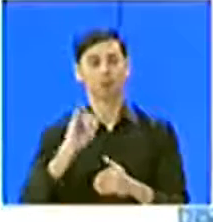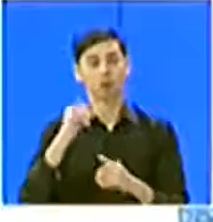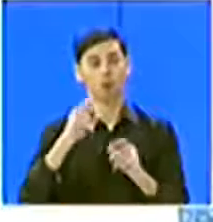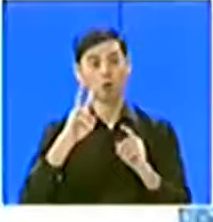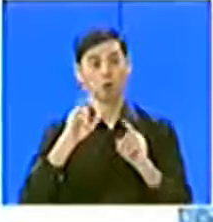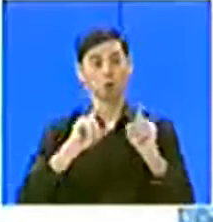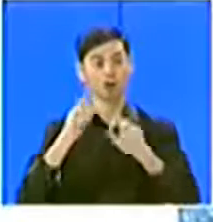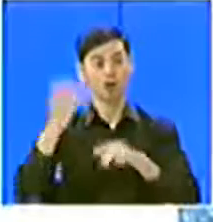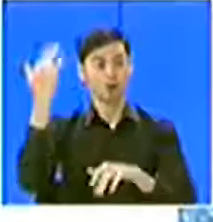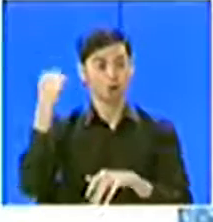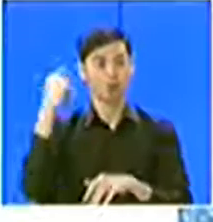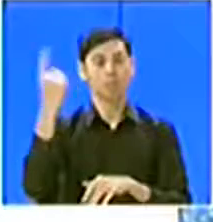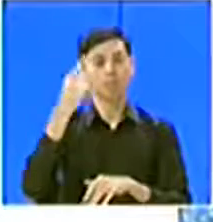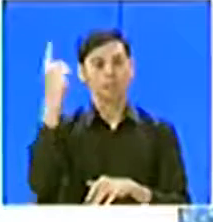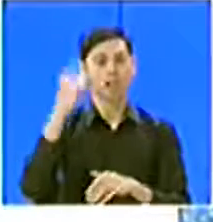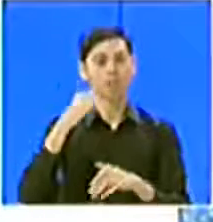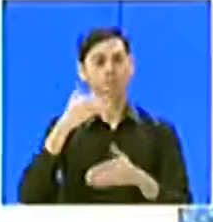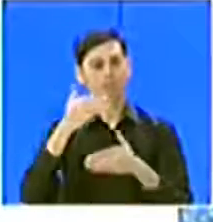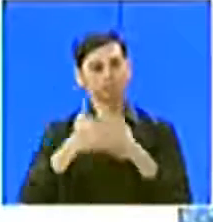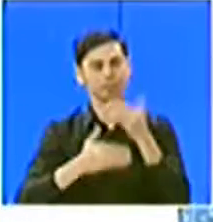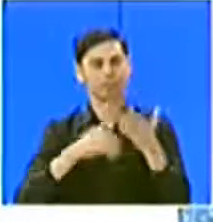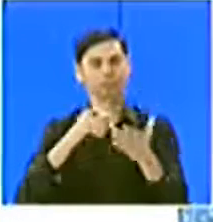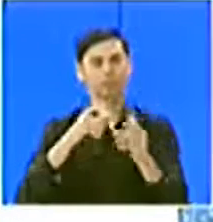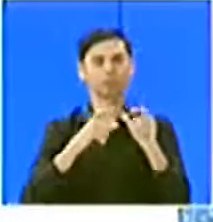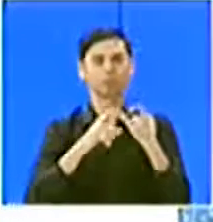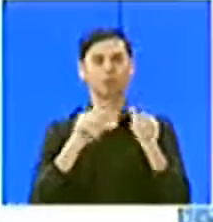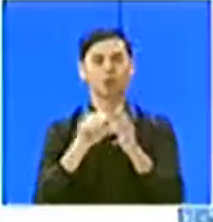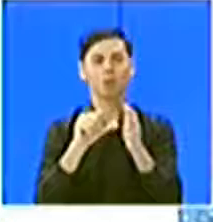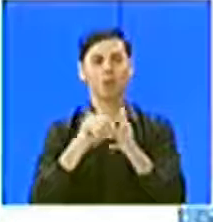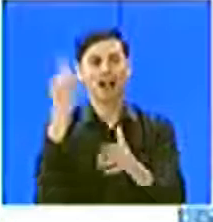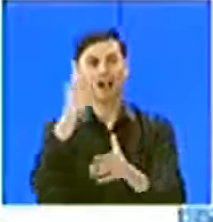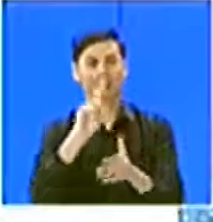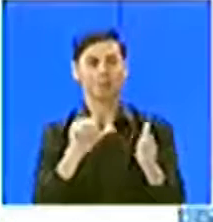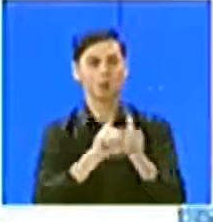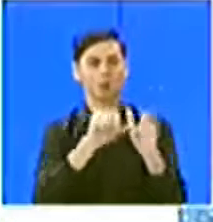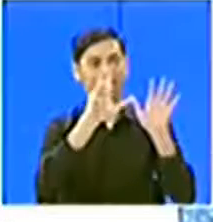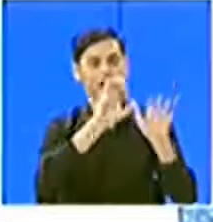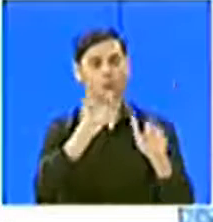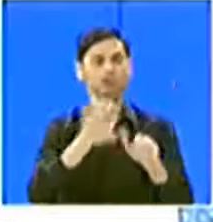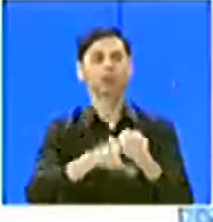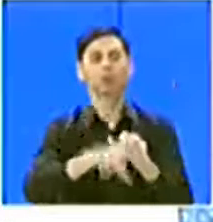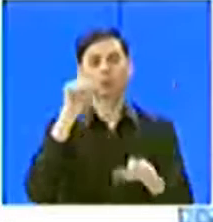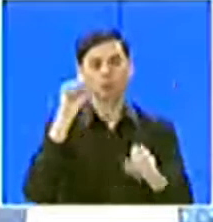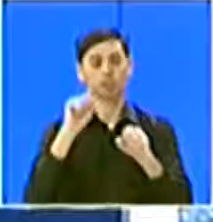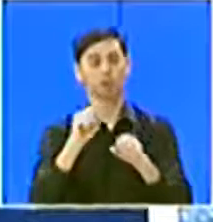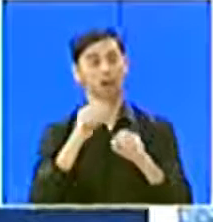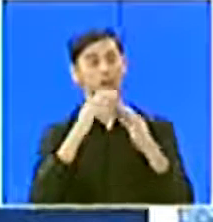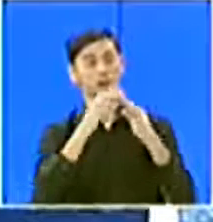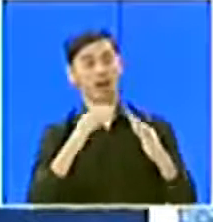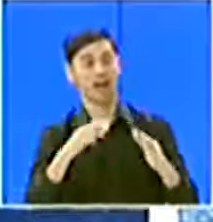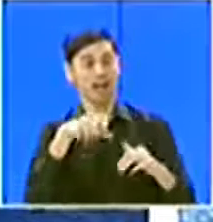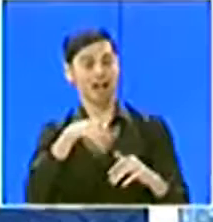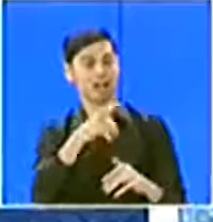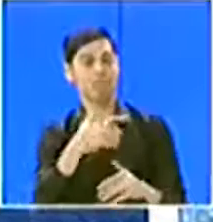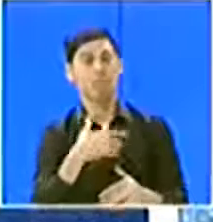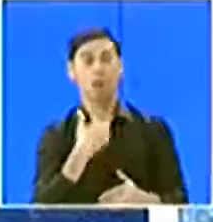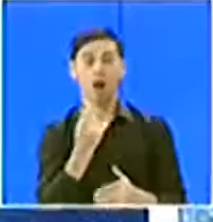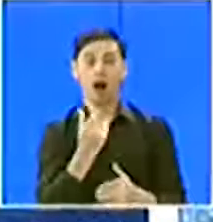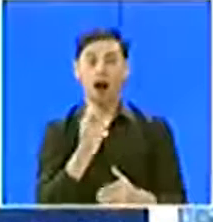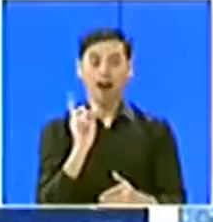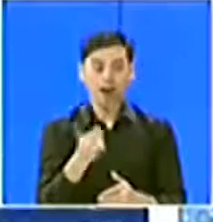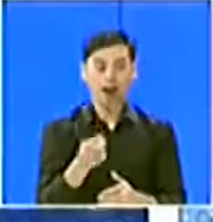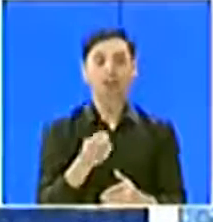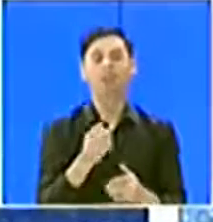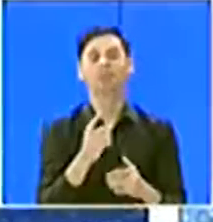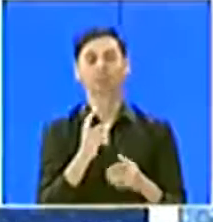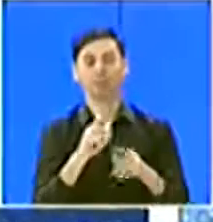Kita beralih ke informasi lain, pemirsa. Sejak 1 Januari 2017 lalu, pemerintah secara bertahap telah mencabut subsidi listrik dengan daya 900 volt ampere bagi